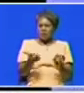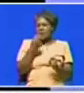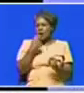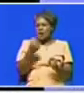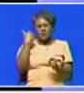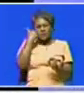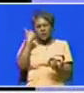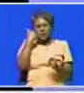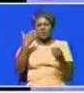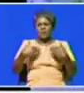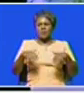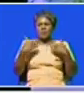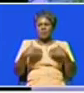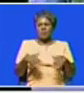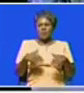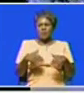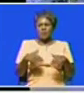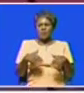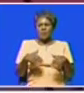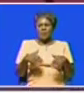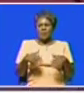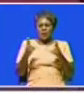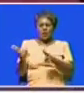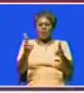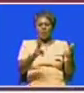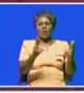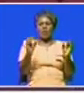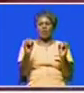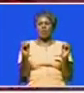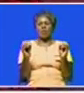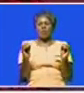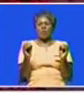kwa wagonjwa wanaougua maradhi yasiyokuwa ya kawaida.